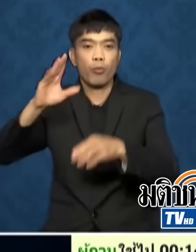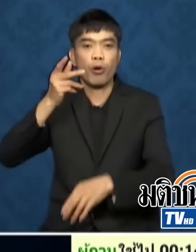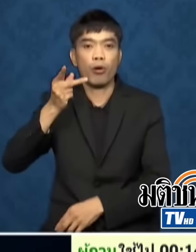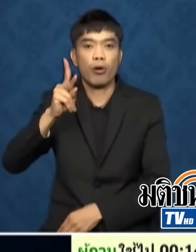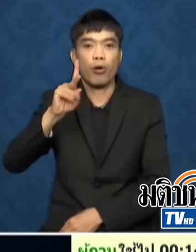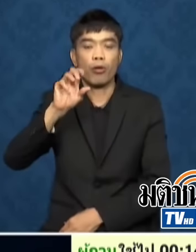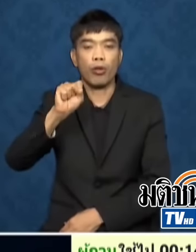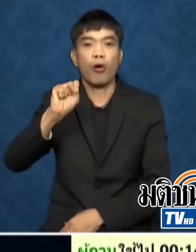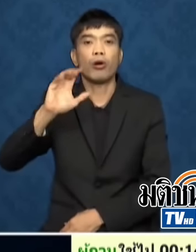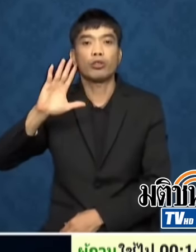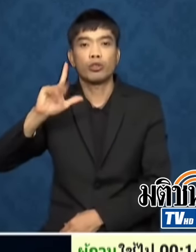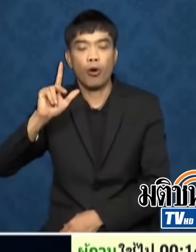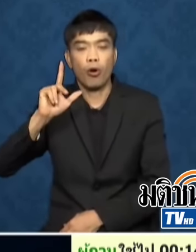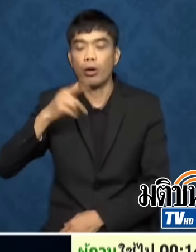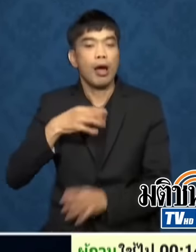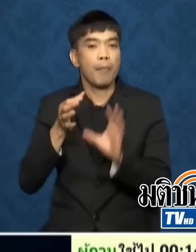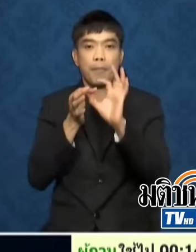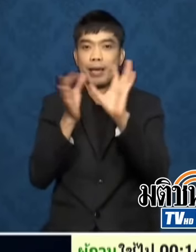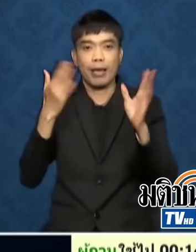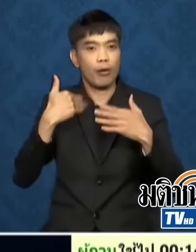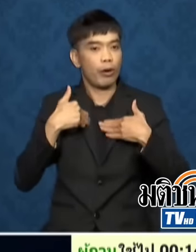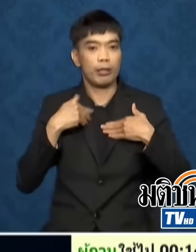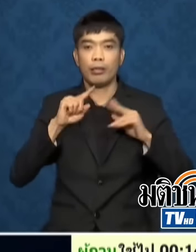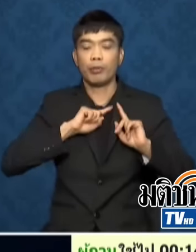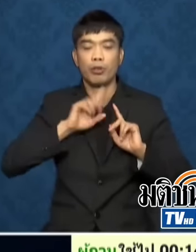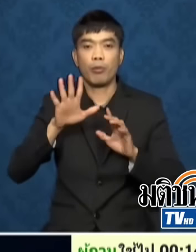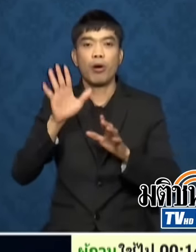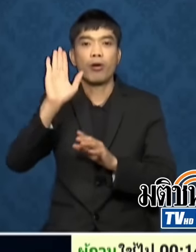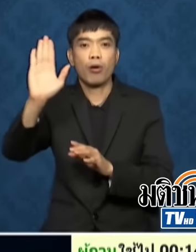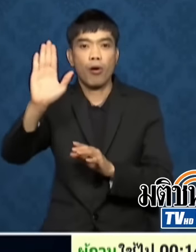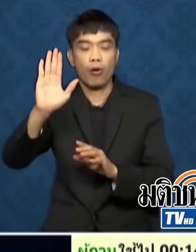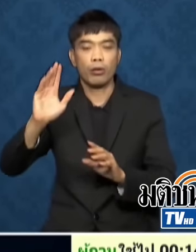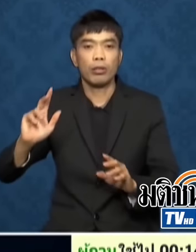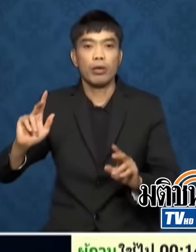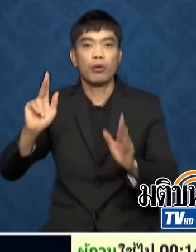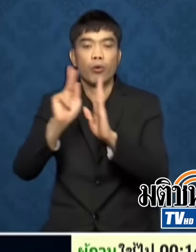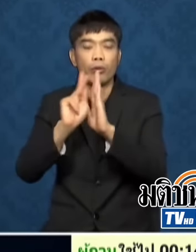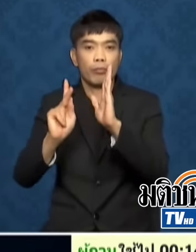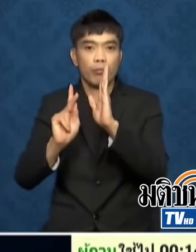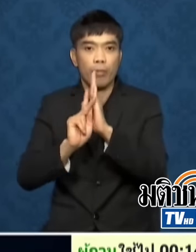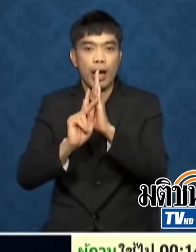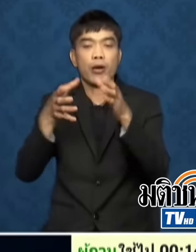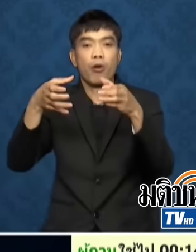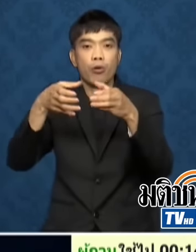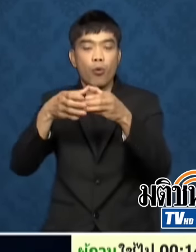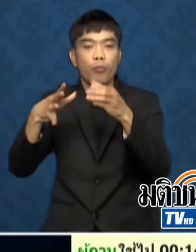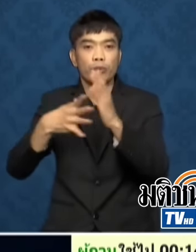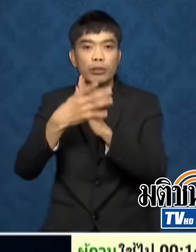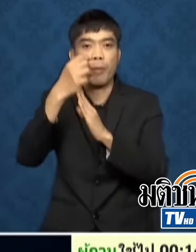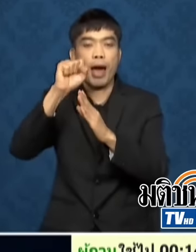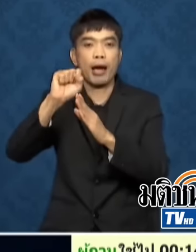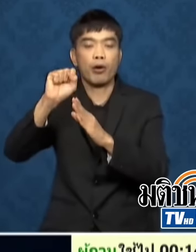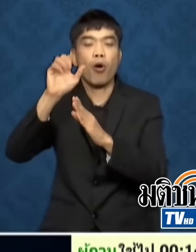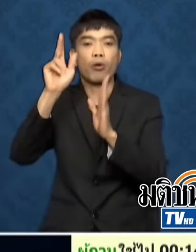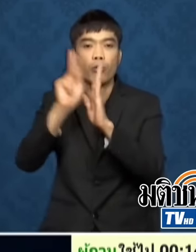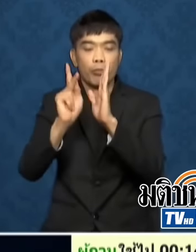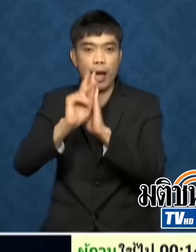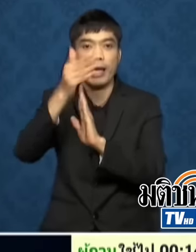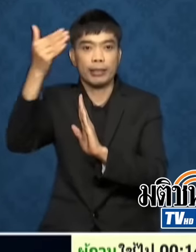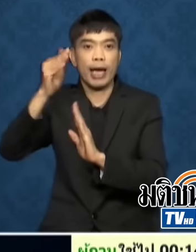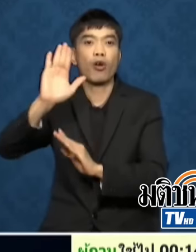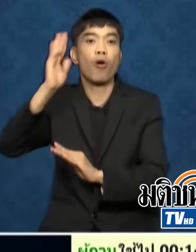ช.ไม่ใช่ส่วนหนึ่งขององค์คาพยพของสภานิติบัญญัติแห่งชาติณขณะนั้นแต่ประการใดครับเพียงแต่ว่าผมเองในฐ